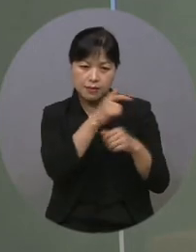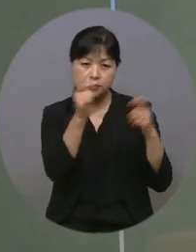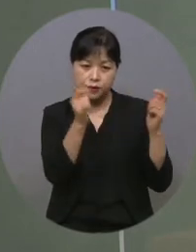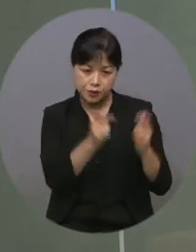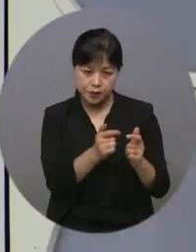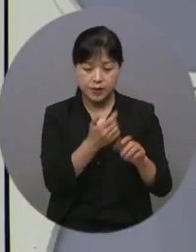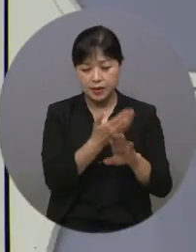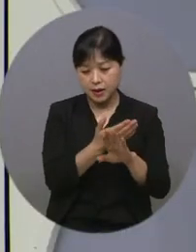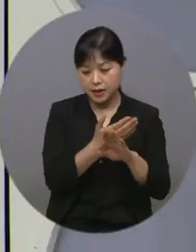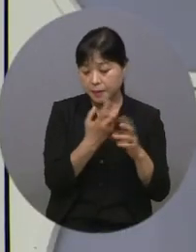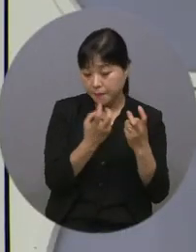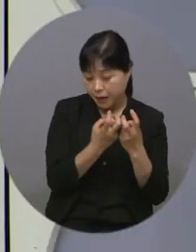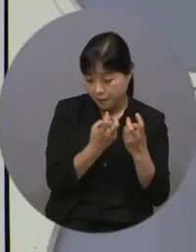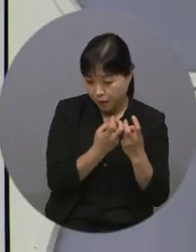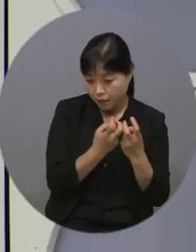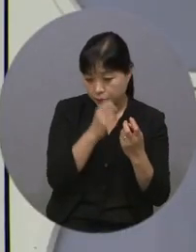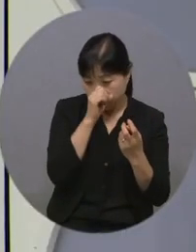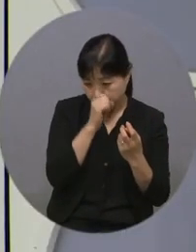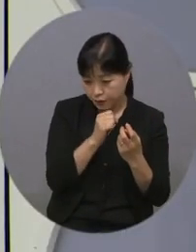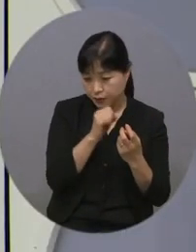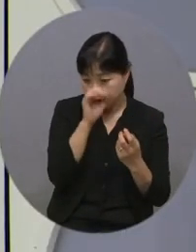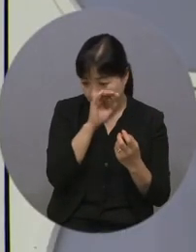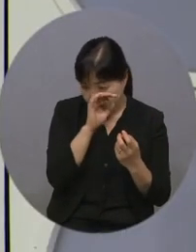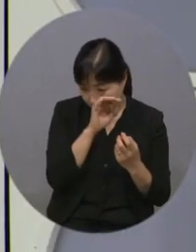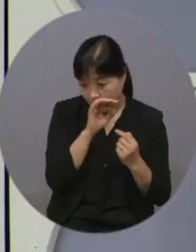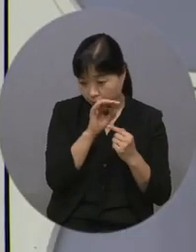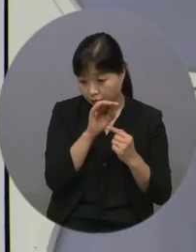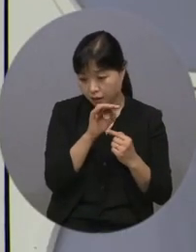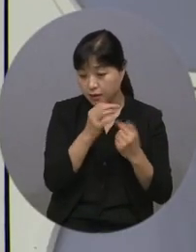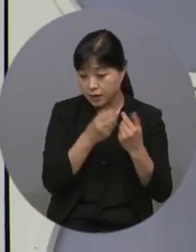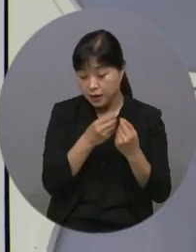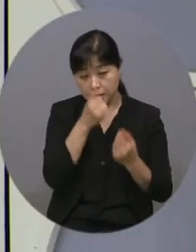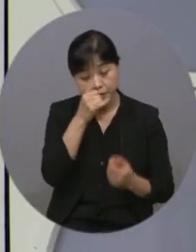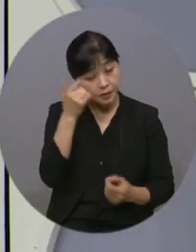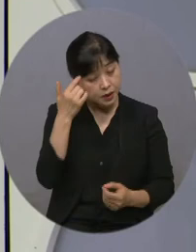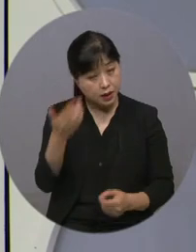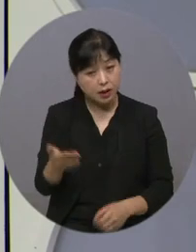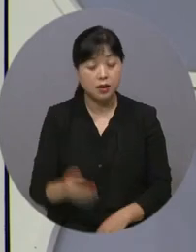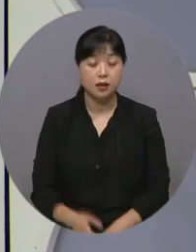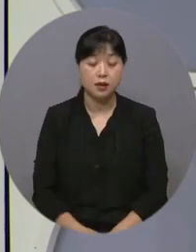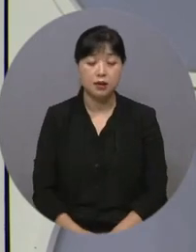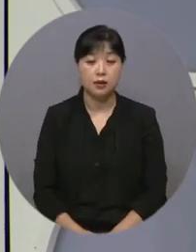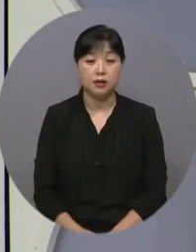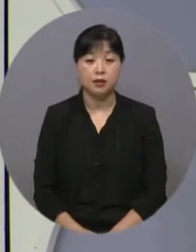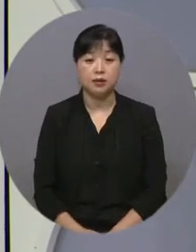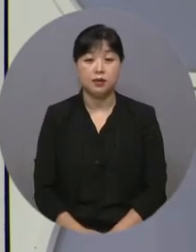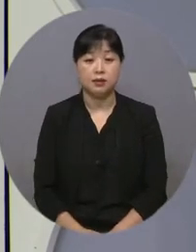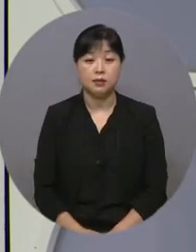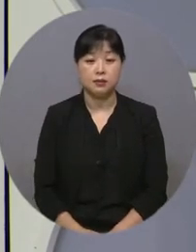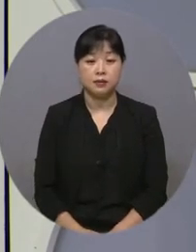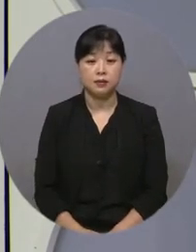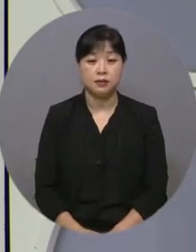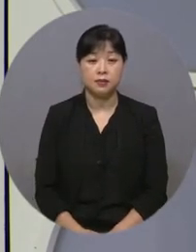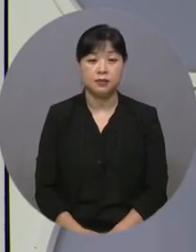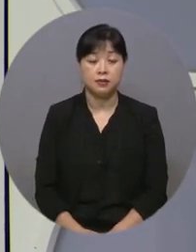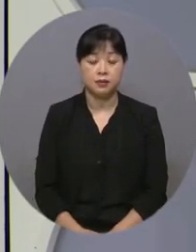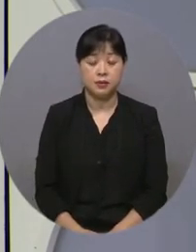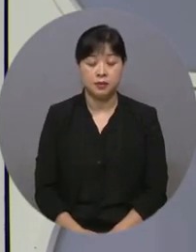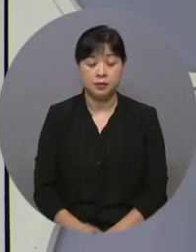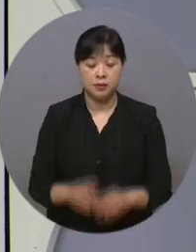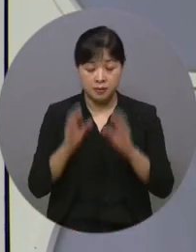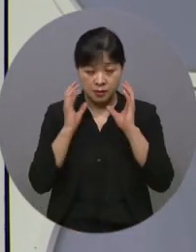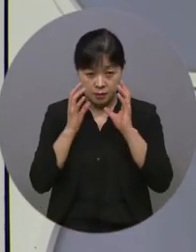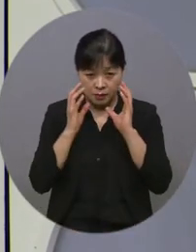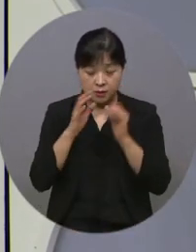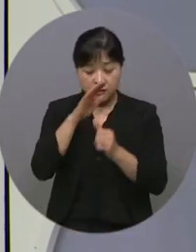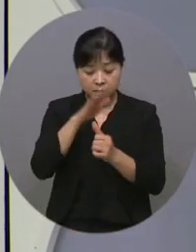방법을 쓸 수 있는 좋은 사례가 있어요? 그 아이들에게 기본으로 가르쳐야 될